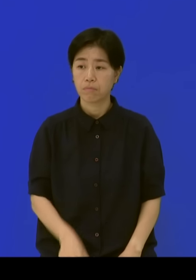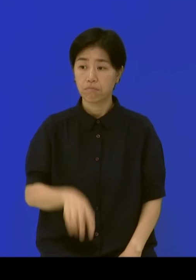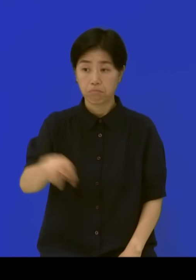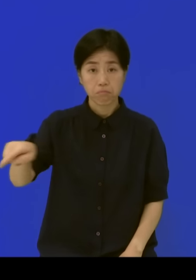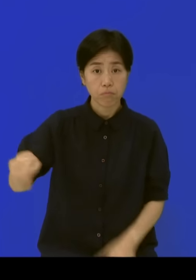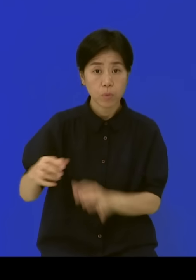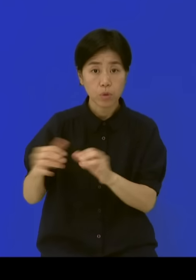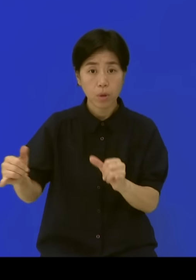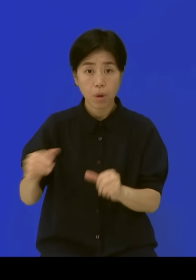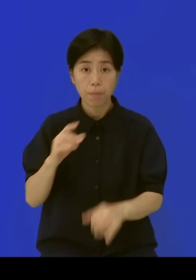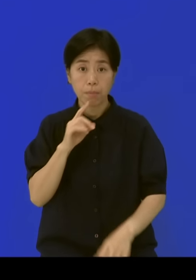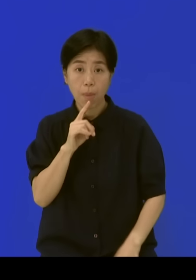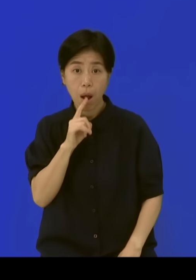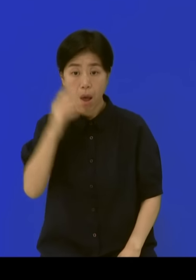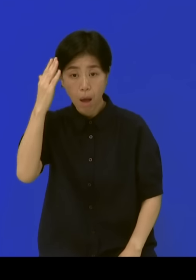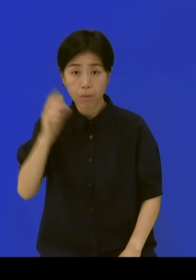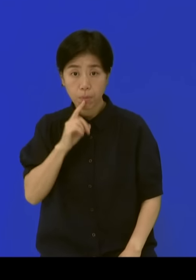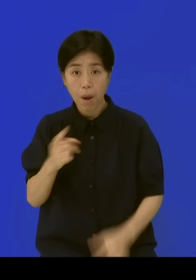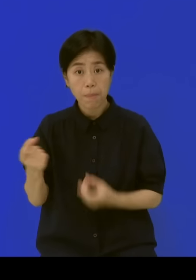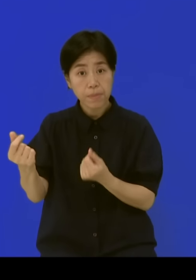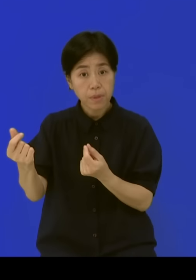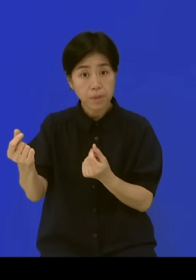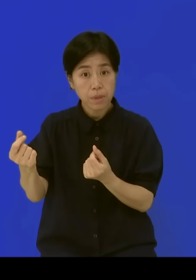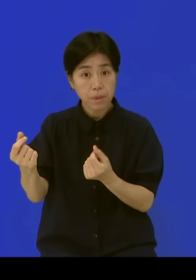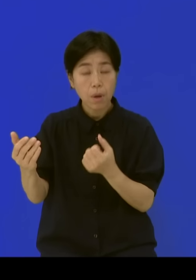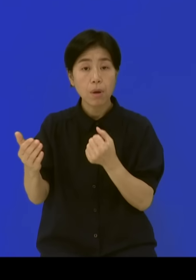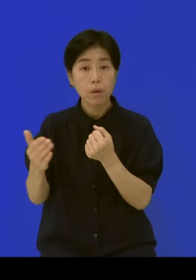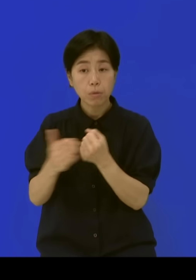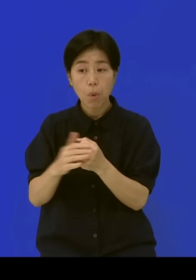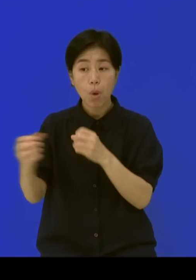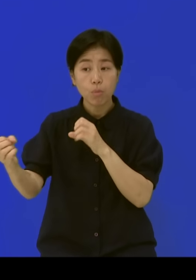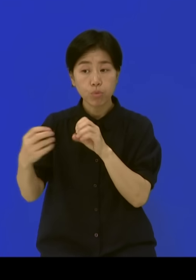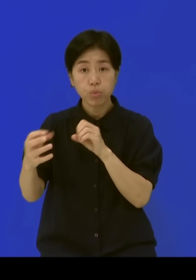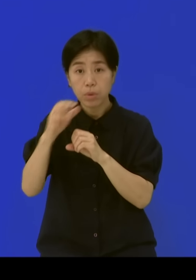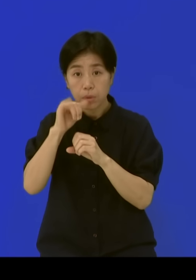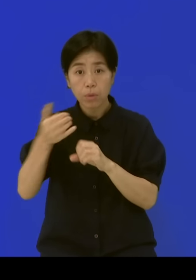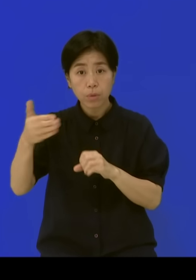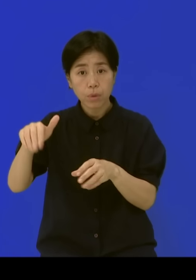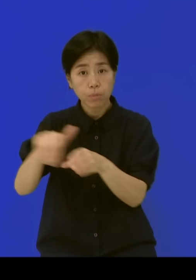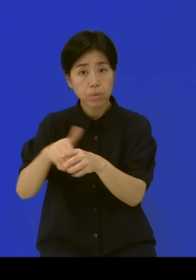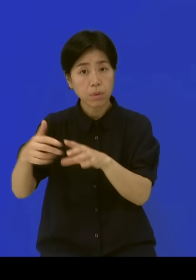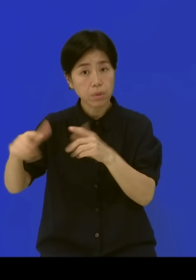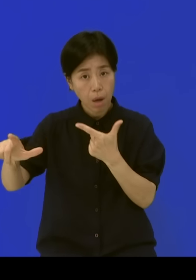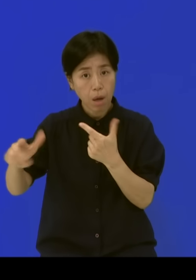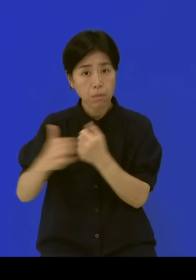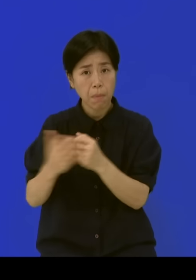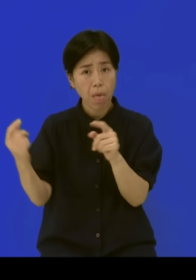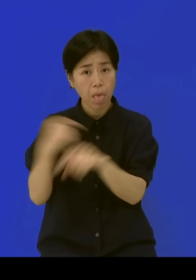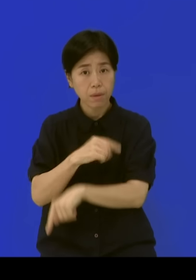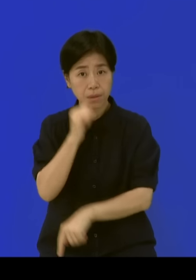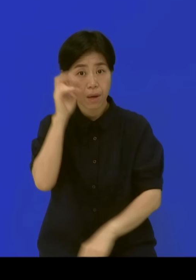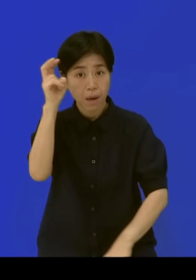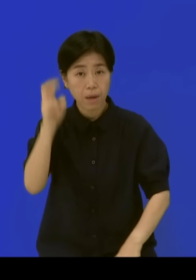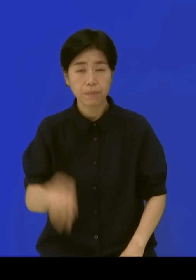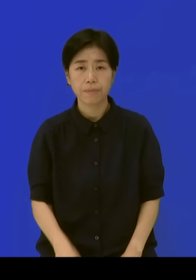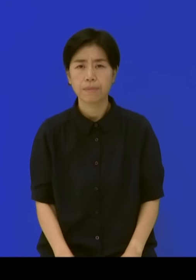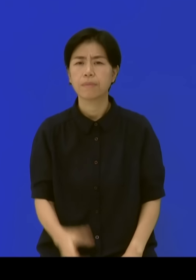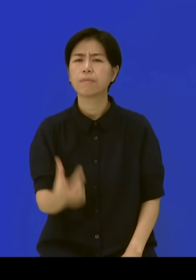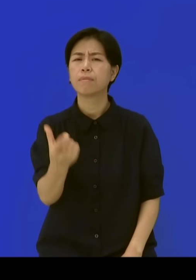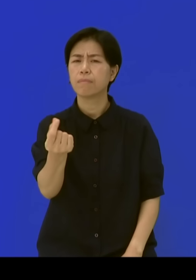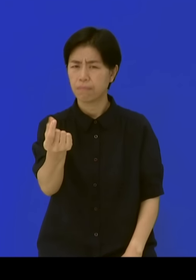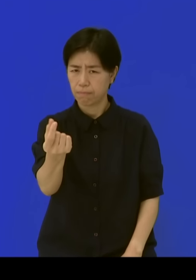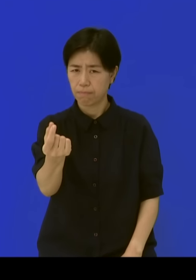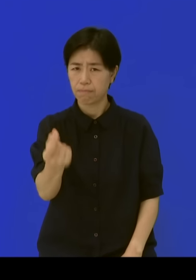습관? 우리가 살아가면서 각 나라마다 문화가 다르잖아요. 그런 데서 오는 좀 또 의사소통이 어려움이 있지 않았을까요? 네,